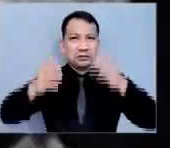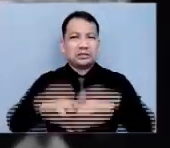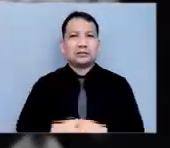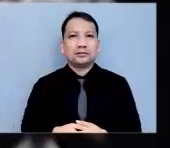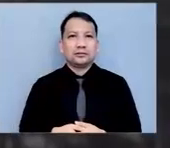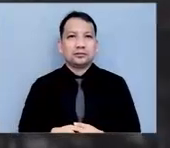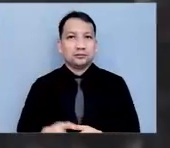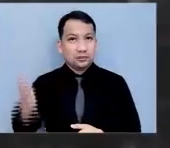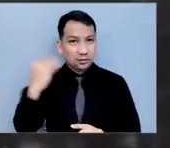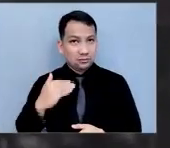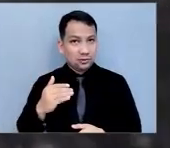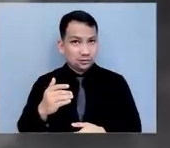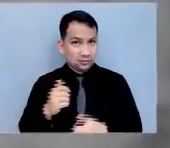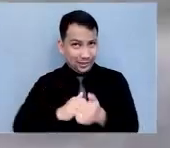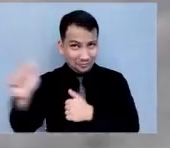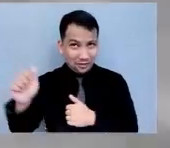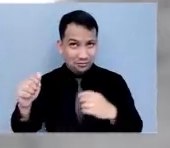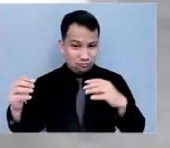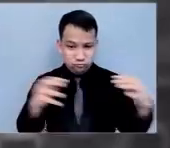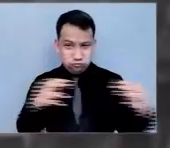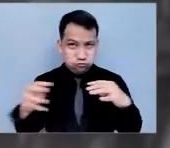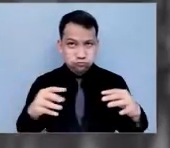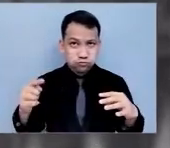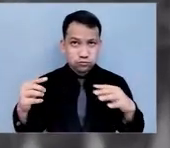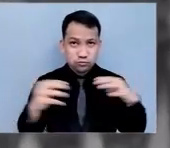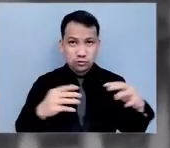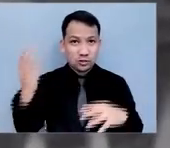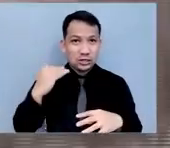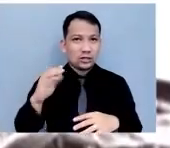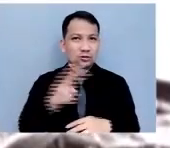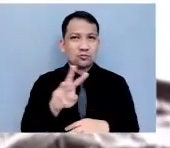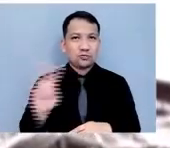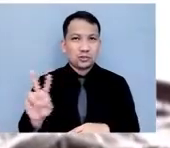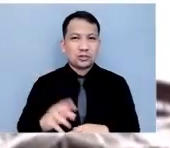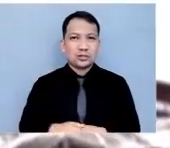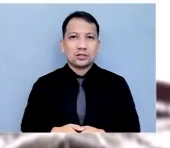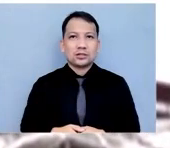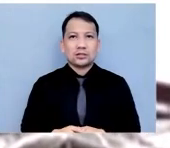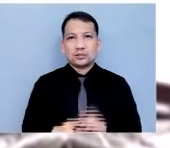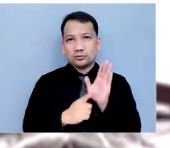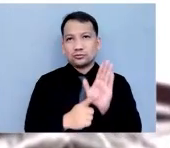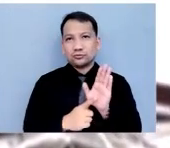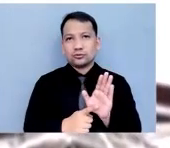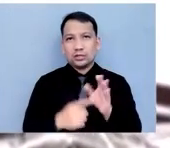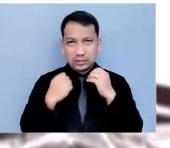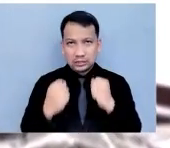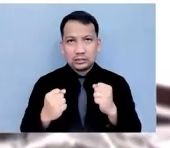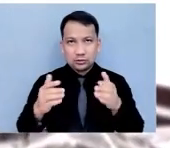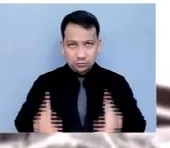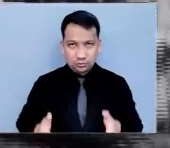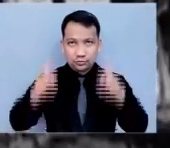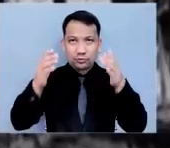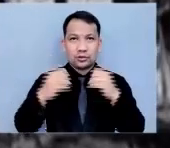Inalagpasan niya nga yung matindihang bombahan sa liberation of Manila ng World War II. Testamento yan sa tataglang konstruksyon ng mga panahon